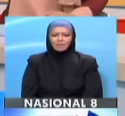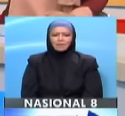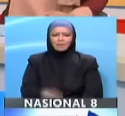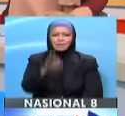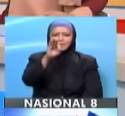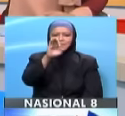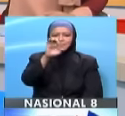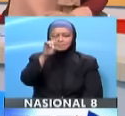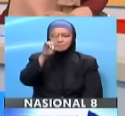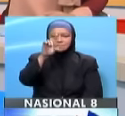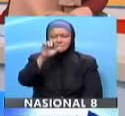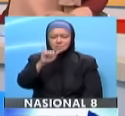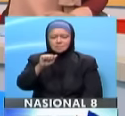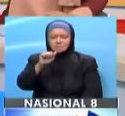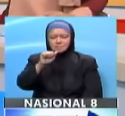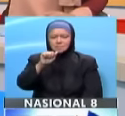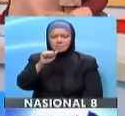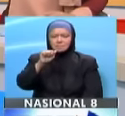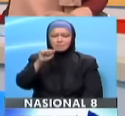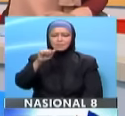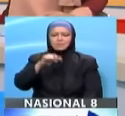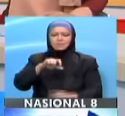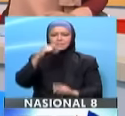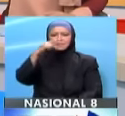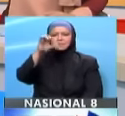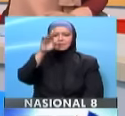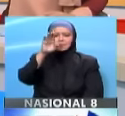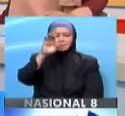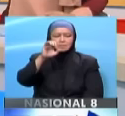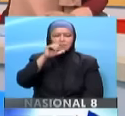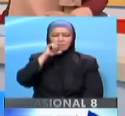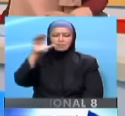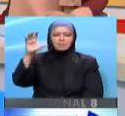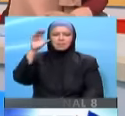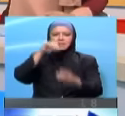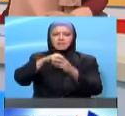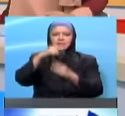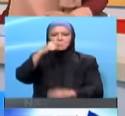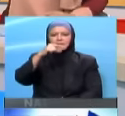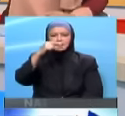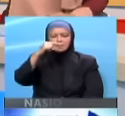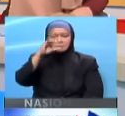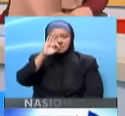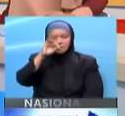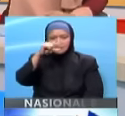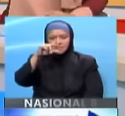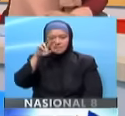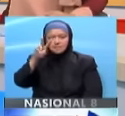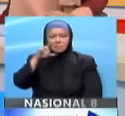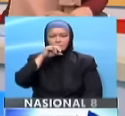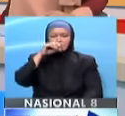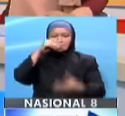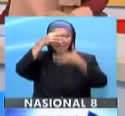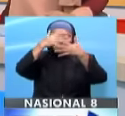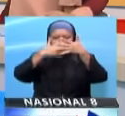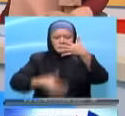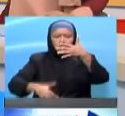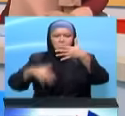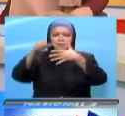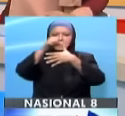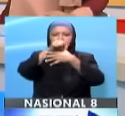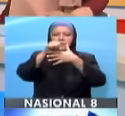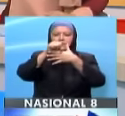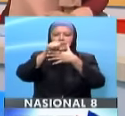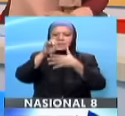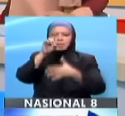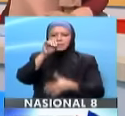Felda Global Ventures Holdings Berhad FVG tidak lagi disenaraikan dalam indeks 25 Titans Pasaran Islam Dow Jones Malaysia. Dalam